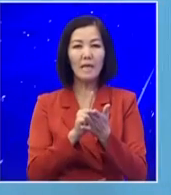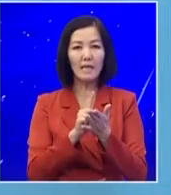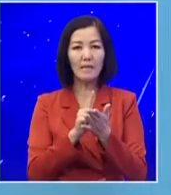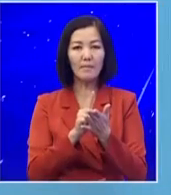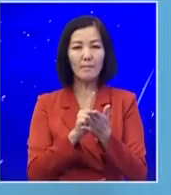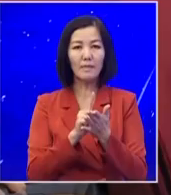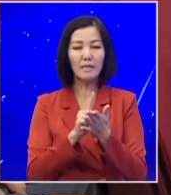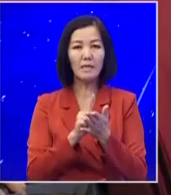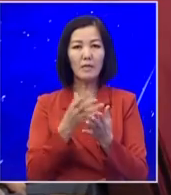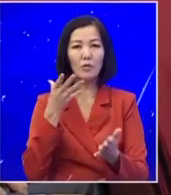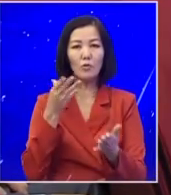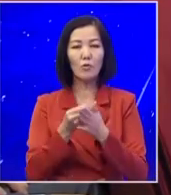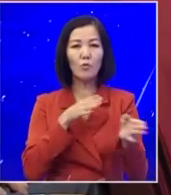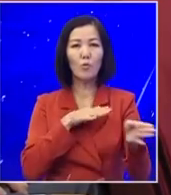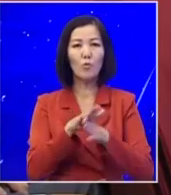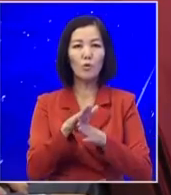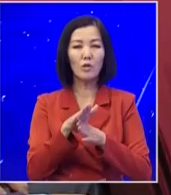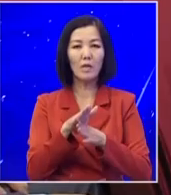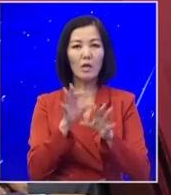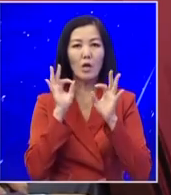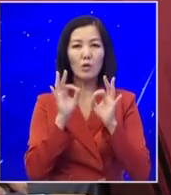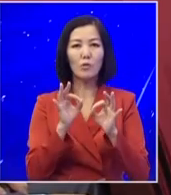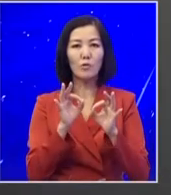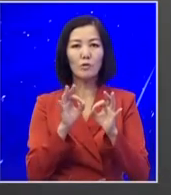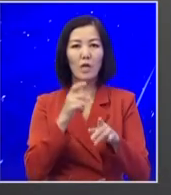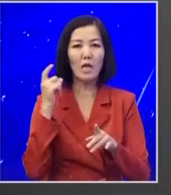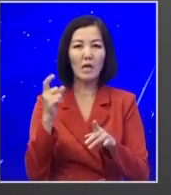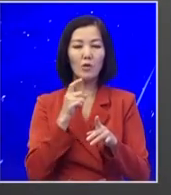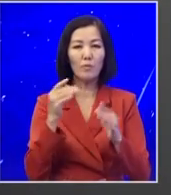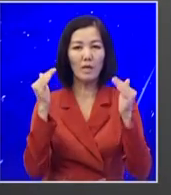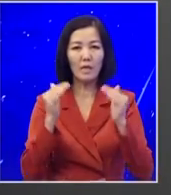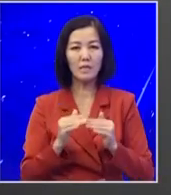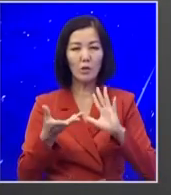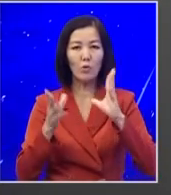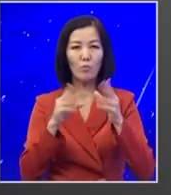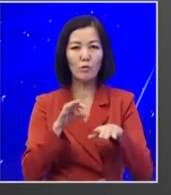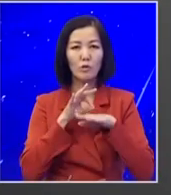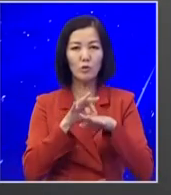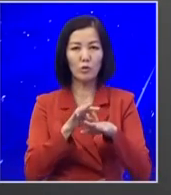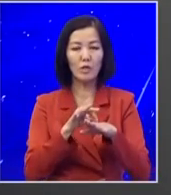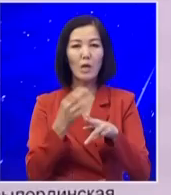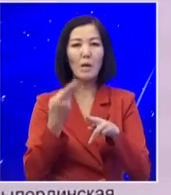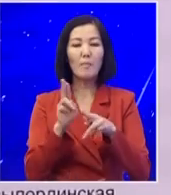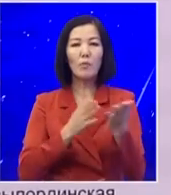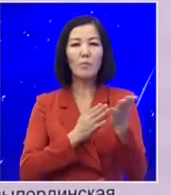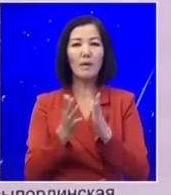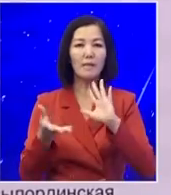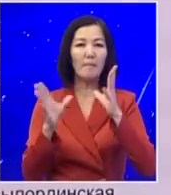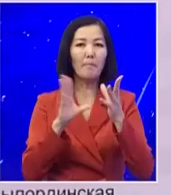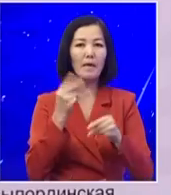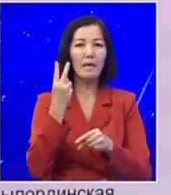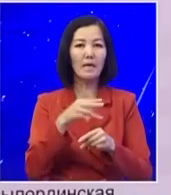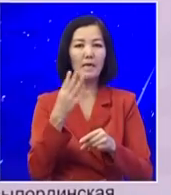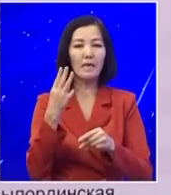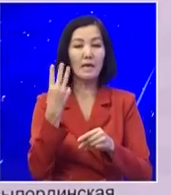Салық міндеттемелерін орындауды оңтайландыру және көлеңкелі экономиканы азайту бойынша жұмыс жүргізіледі. Бұл бағытта барлығы